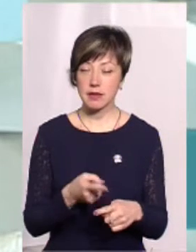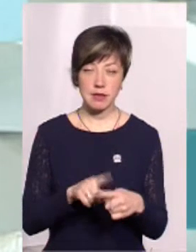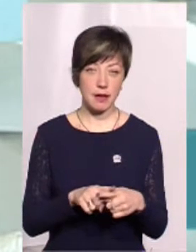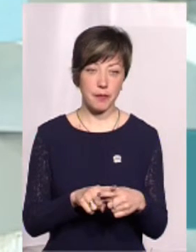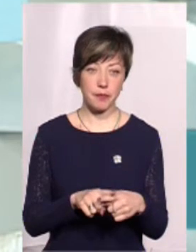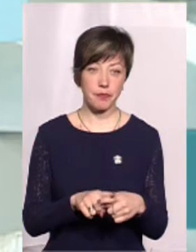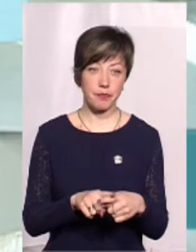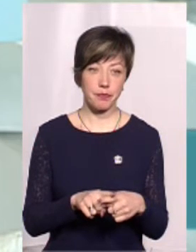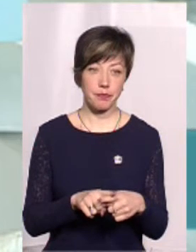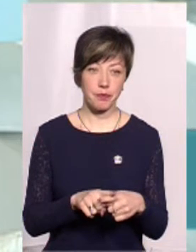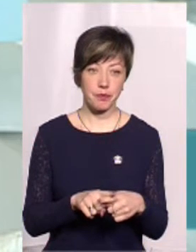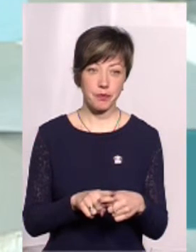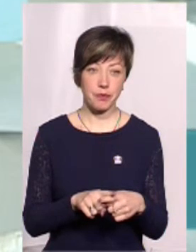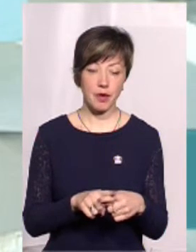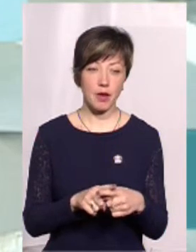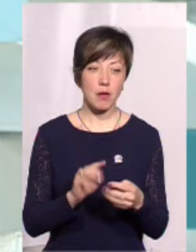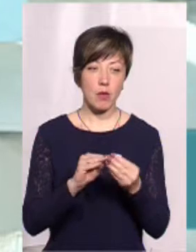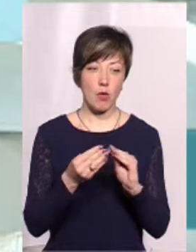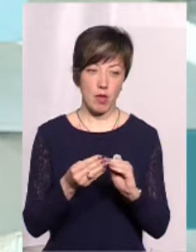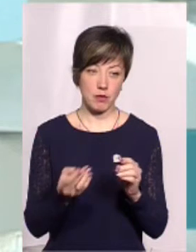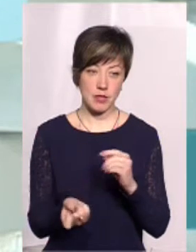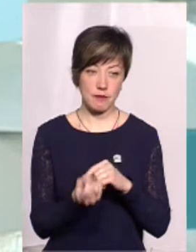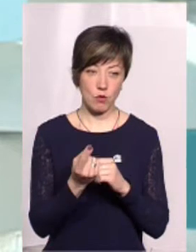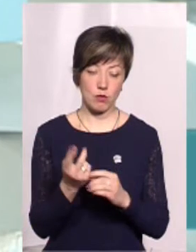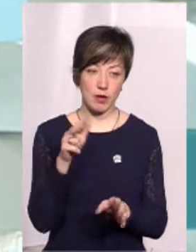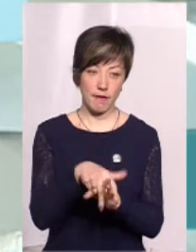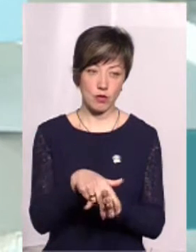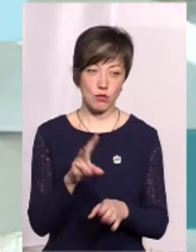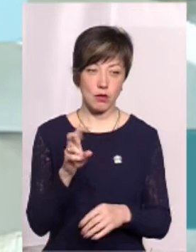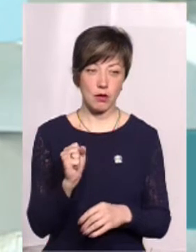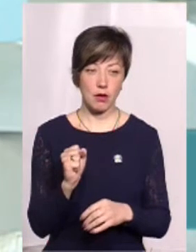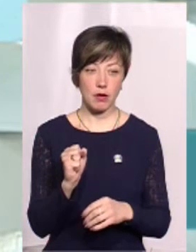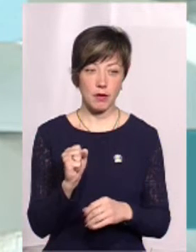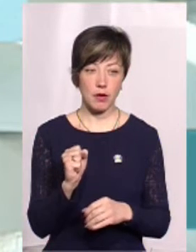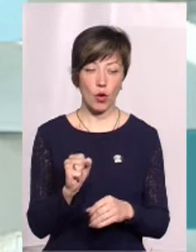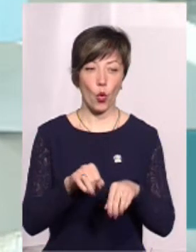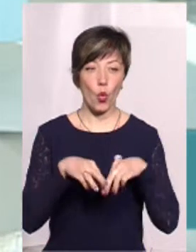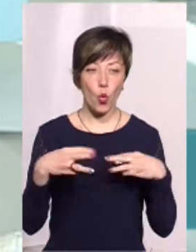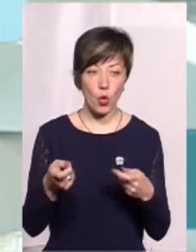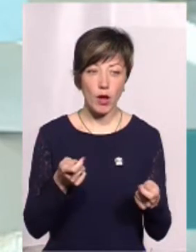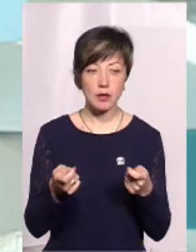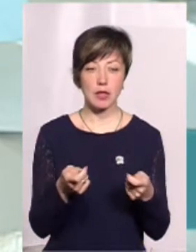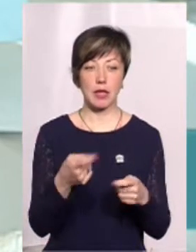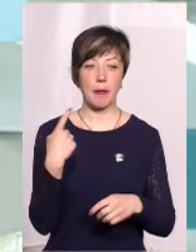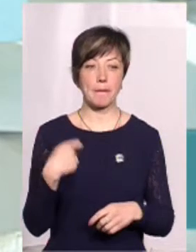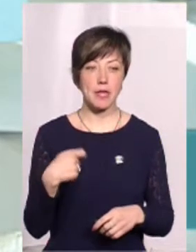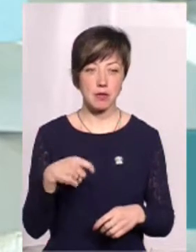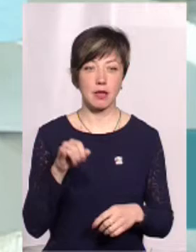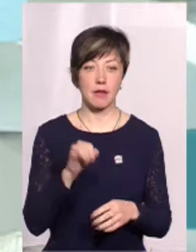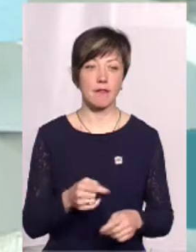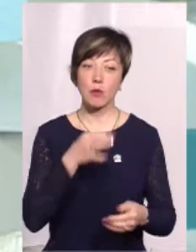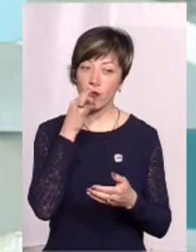це як мінімум купу всіляких проблем навішуємо і на уряд, і на того ж самого президента,